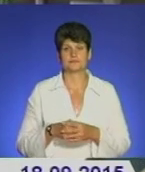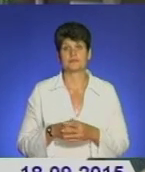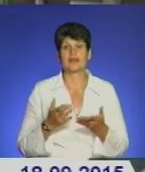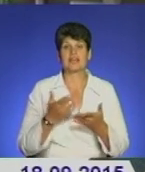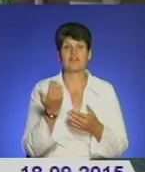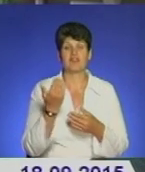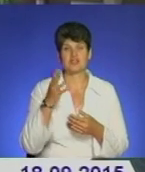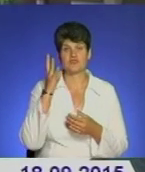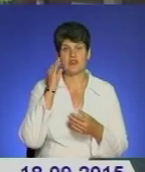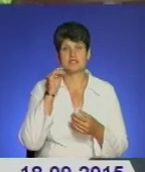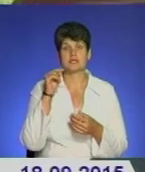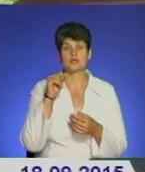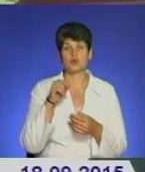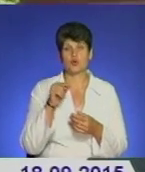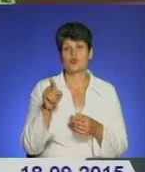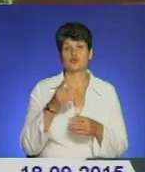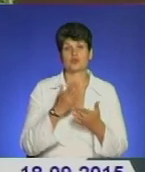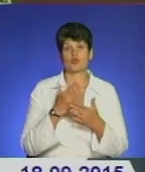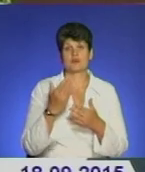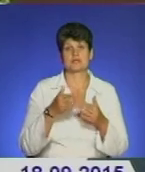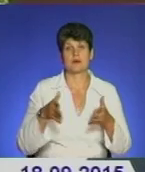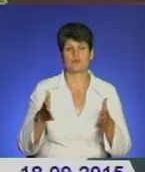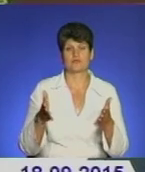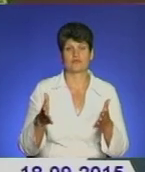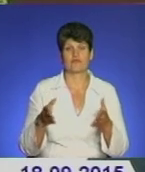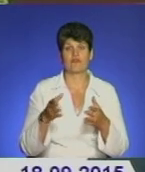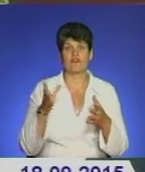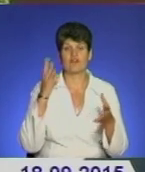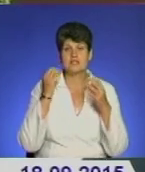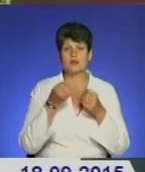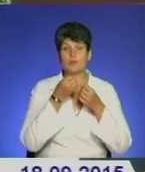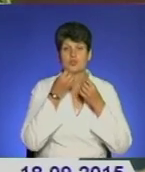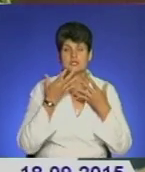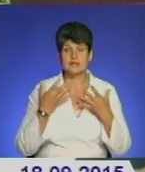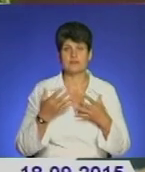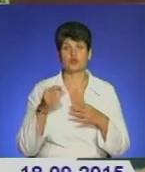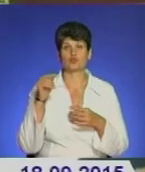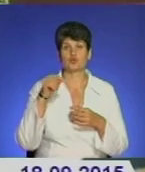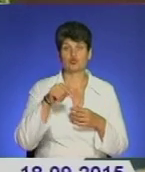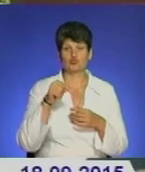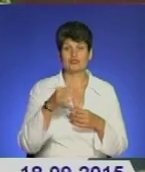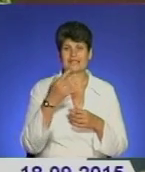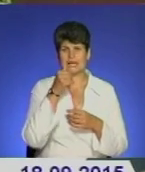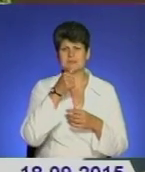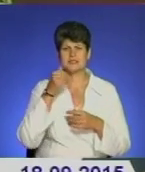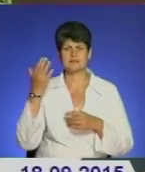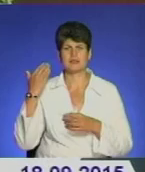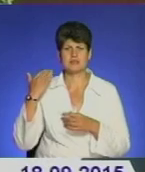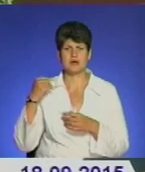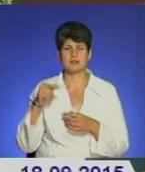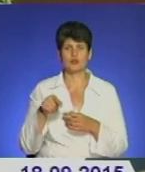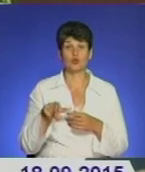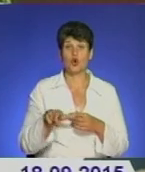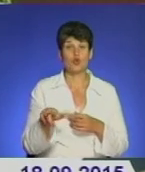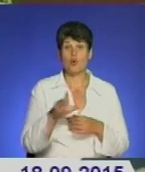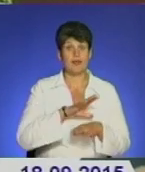ваші враження з приводу того, що діється у вас на подвір'ї? Ну, враження позитивні, бо тому що тут ще пару місяців тому назад дороги